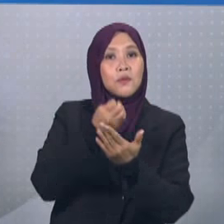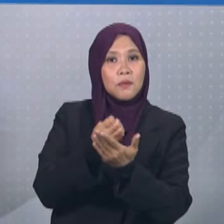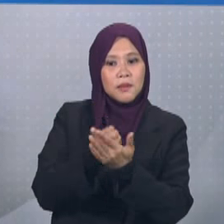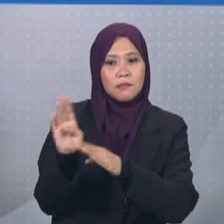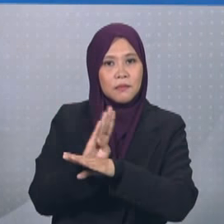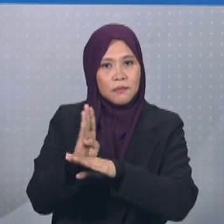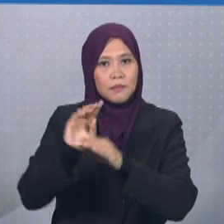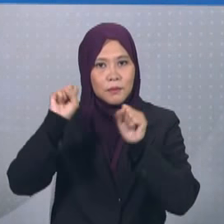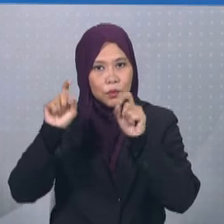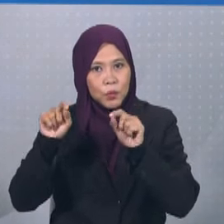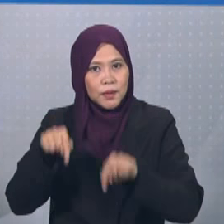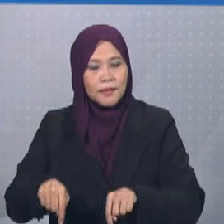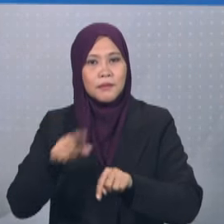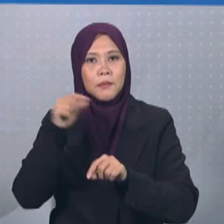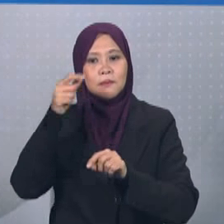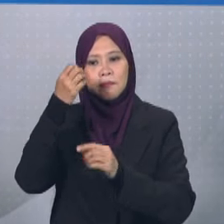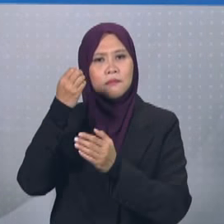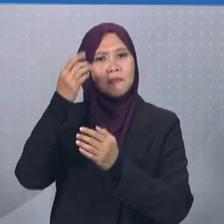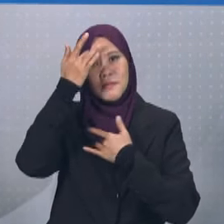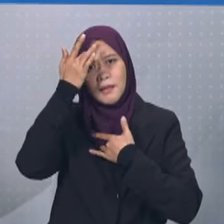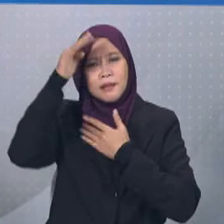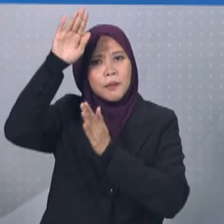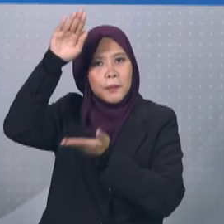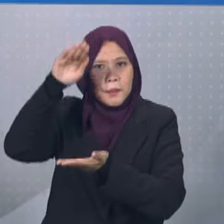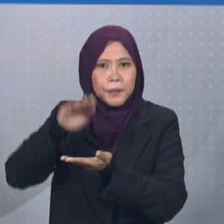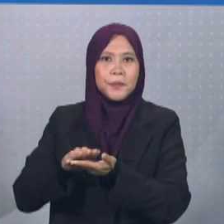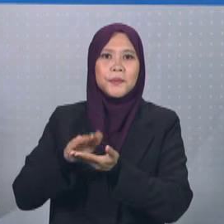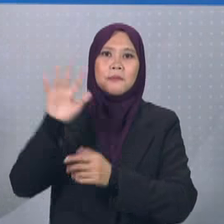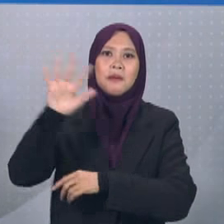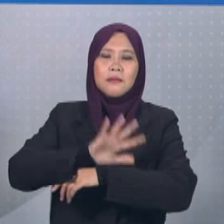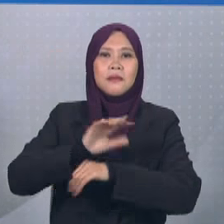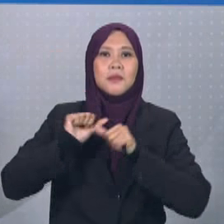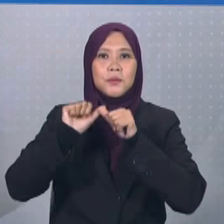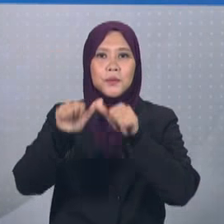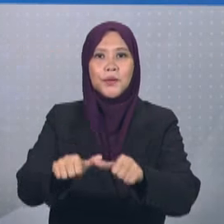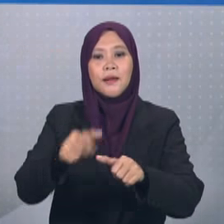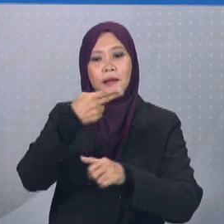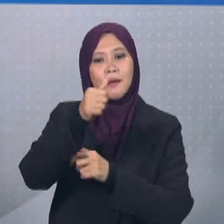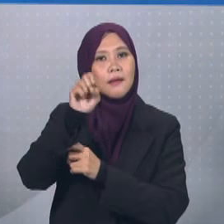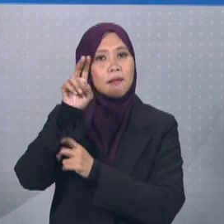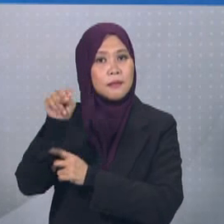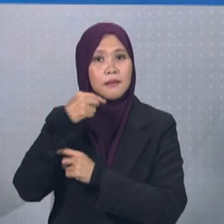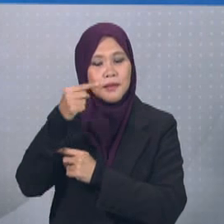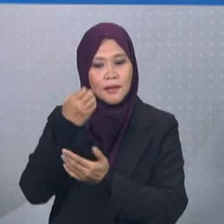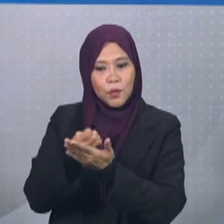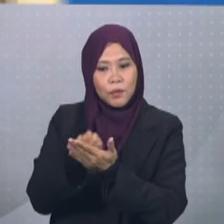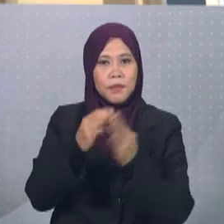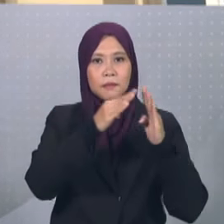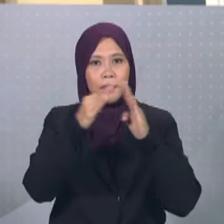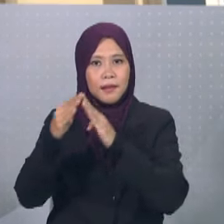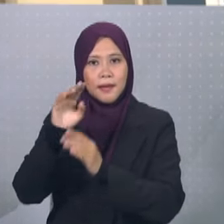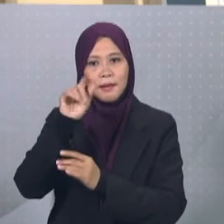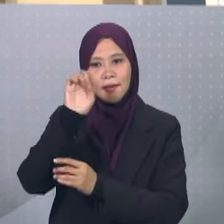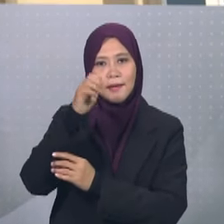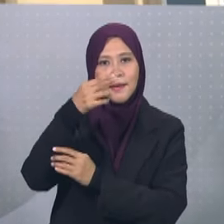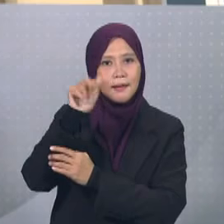ini selepas jumlah jangkitan menurun untuk hari kelima berturut-turut. Menurut Presidennya Hassan Rouhani, kegiatan ekonomi bandaraya